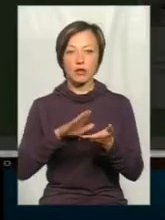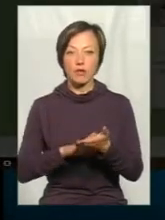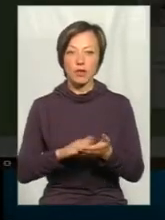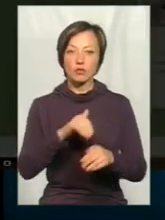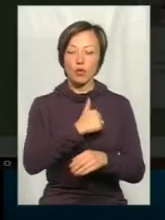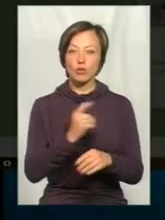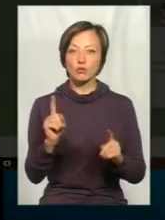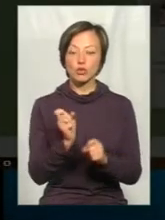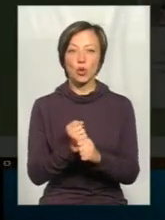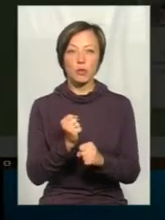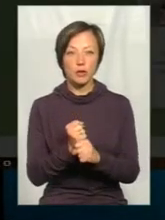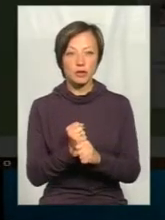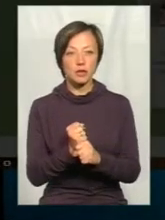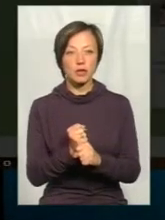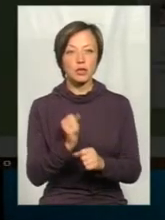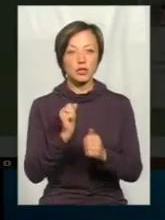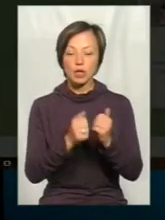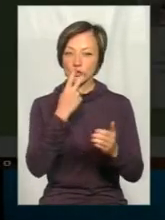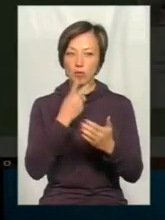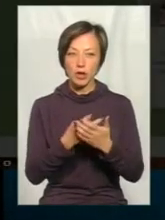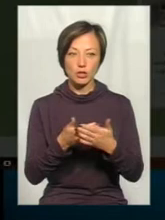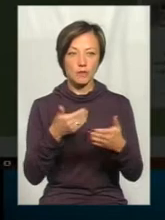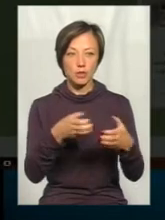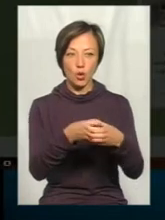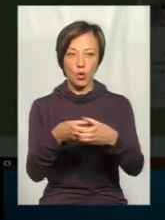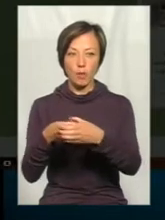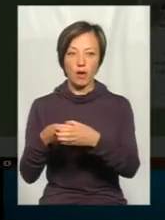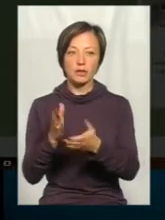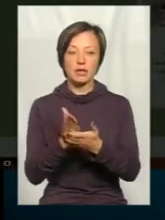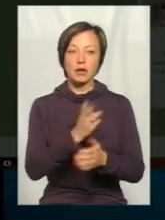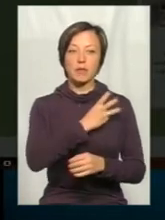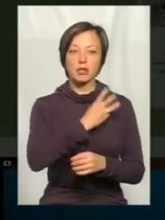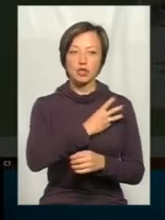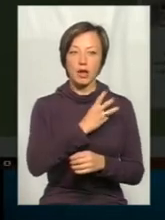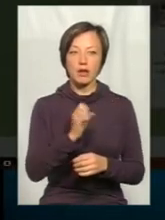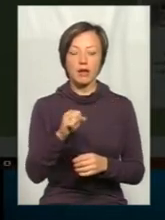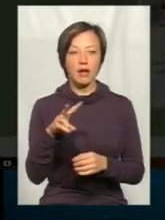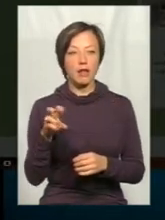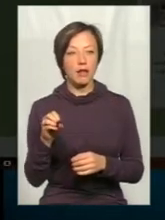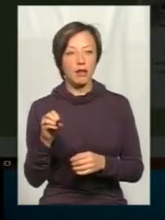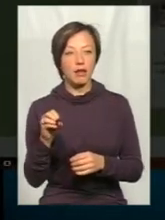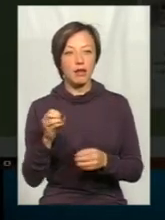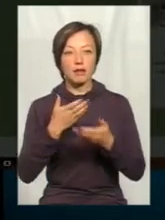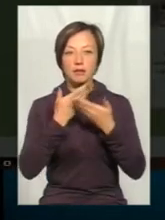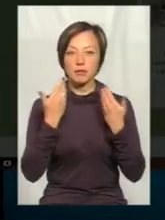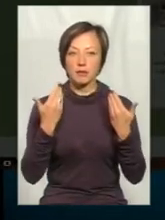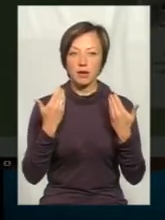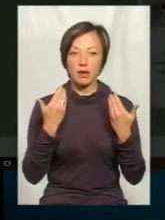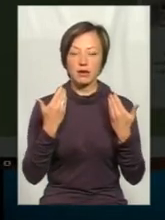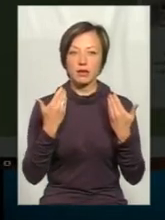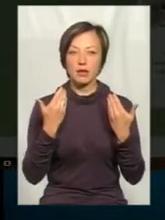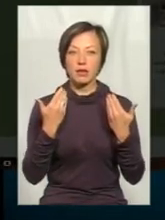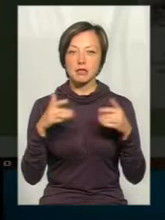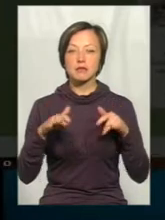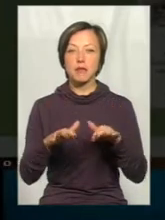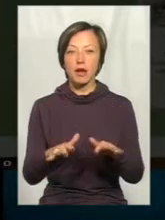щось робити. І часто ми бачимо, що від громад є бажання, але немає справ. Тобто, да,